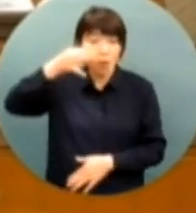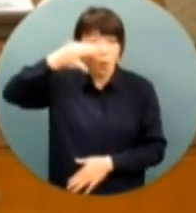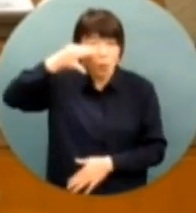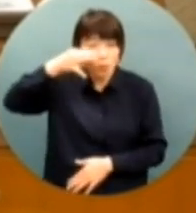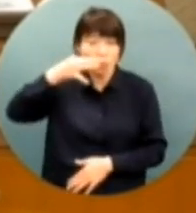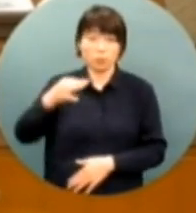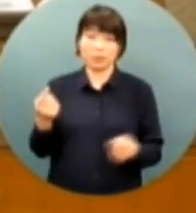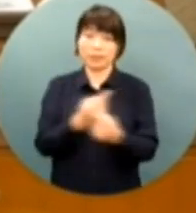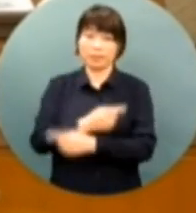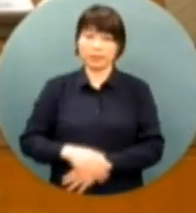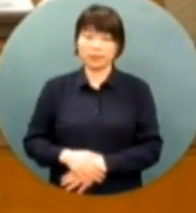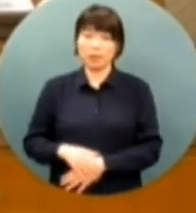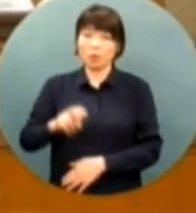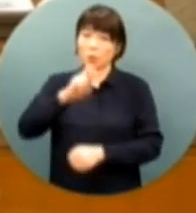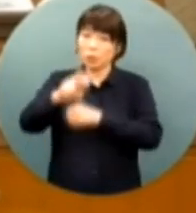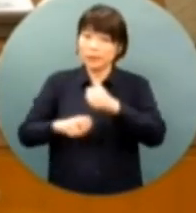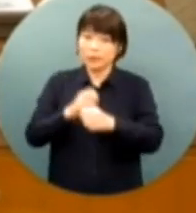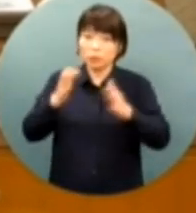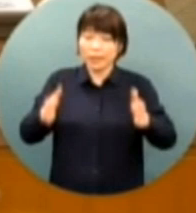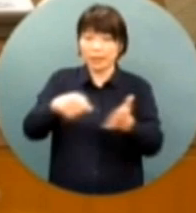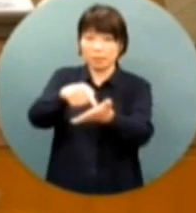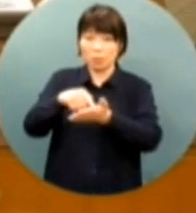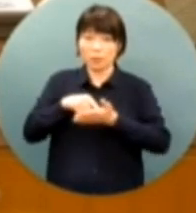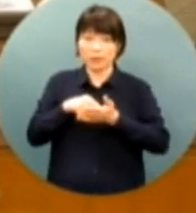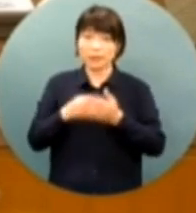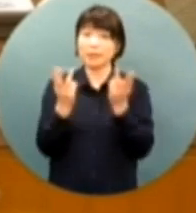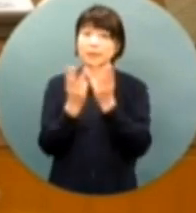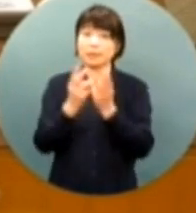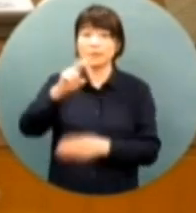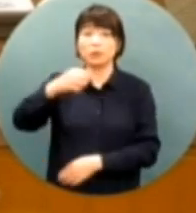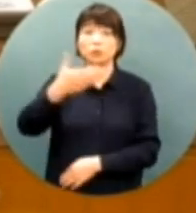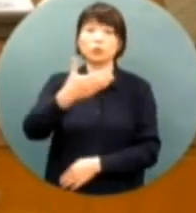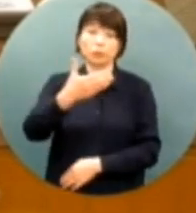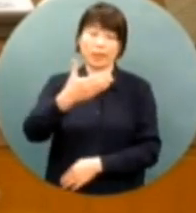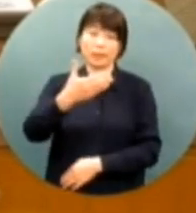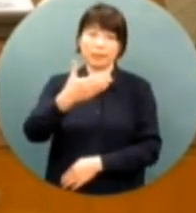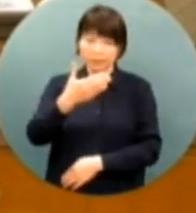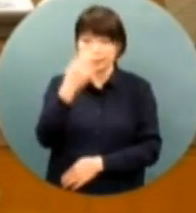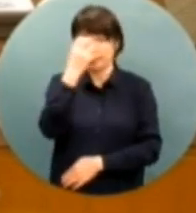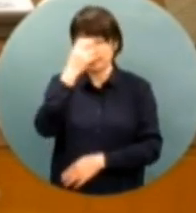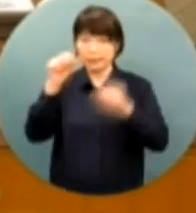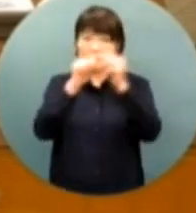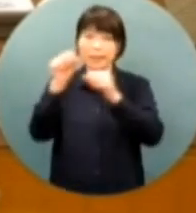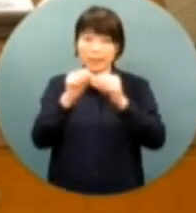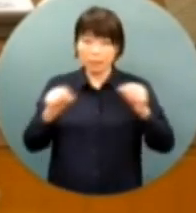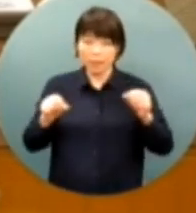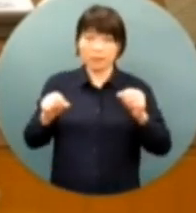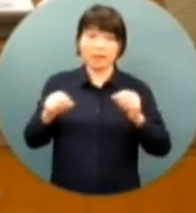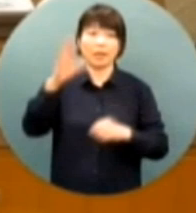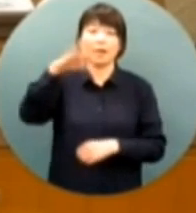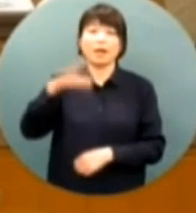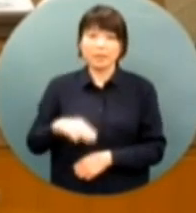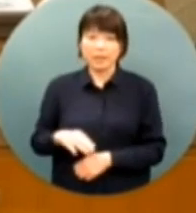ります。この20年間に申し出があった件数は29件。審査結果は勧告が3